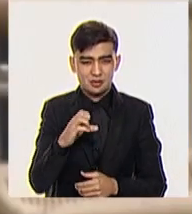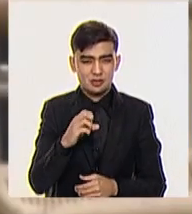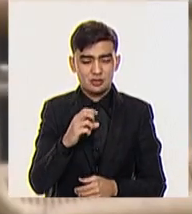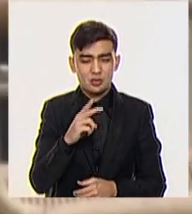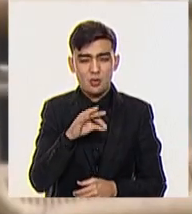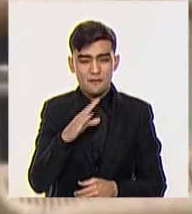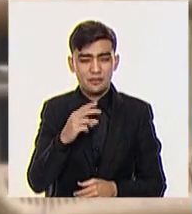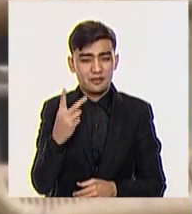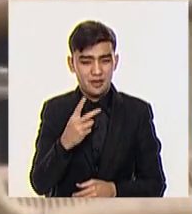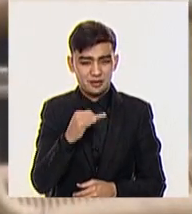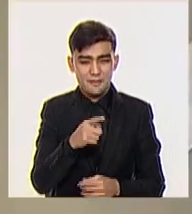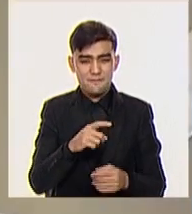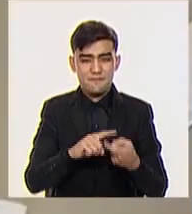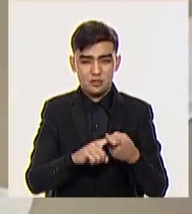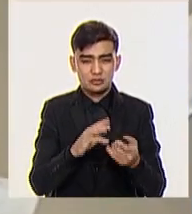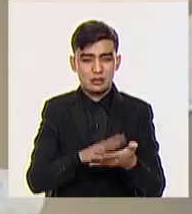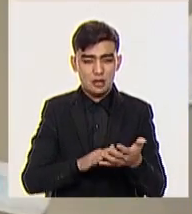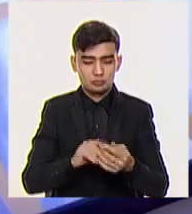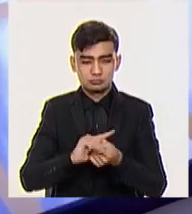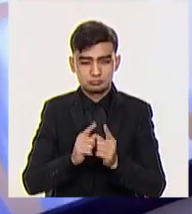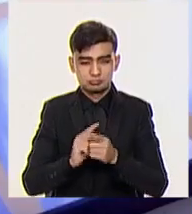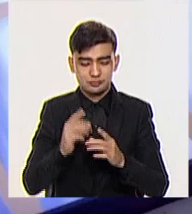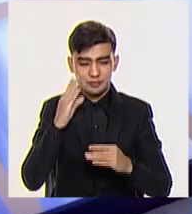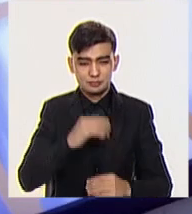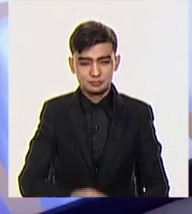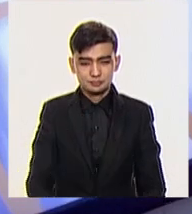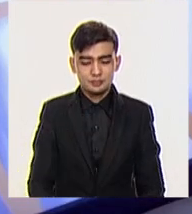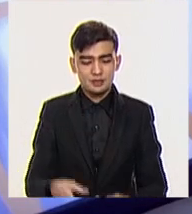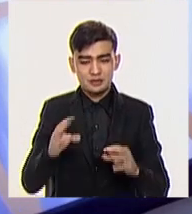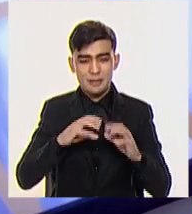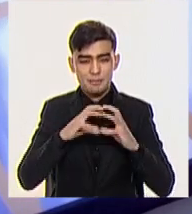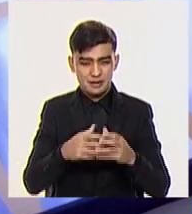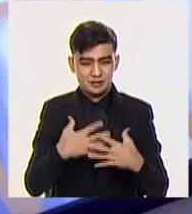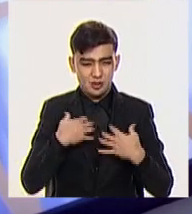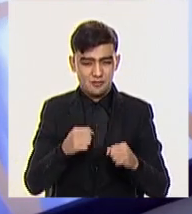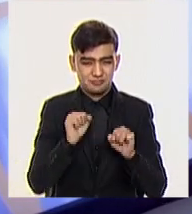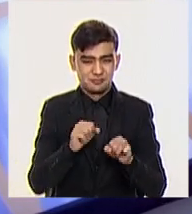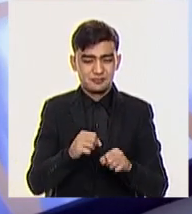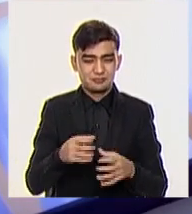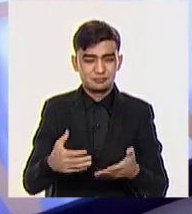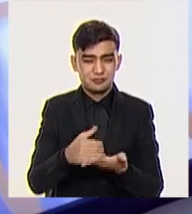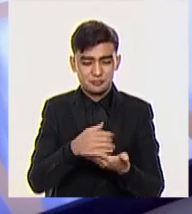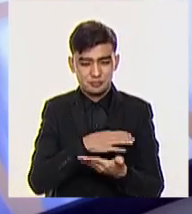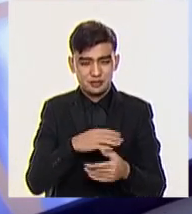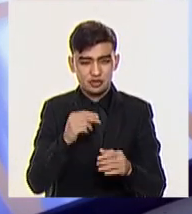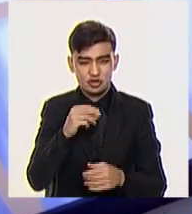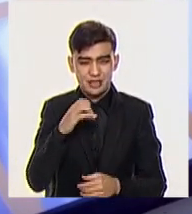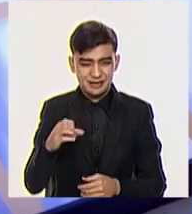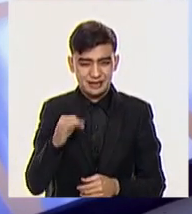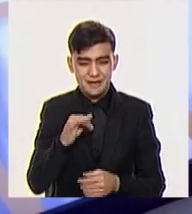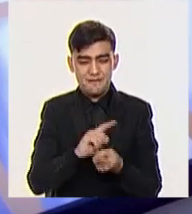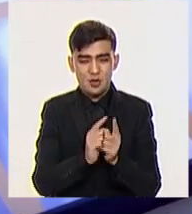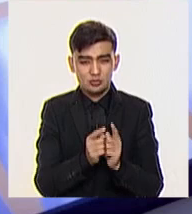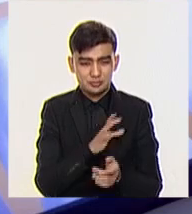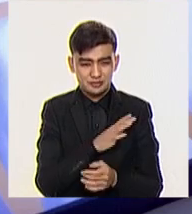Это значит, что вирус может мутироваться и дальше. Во Всемирной организации здравоохранения собрали заседание ЧС из-за мутации